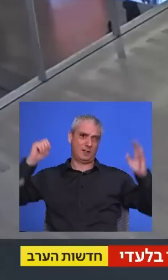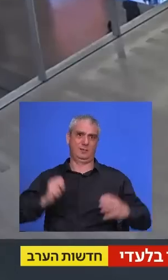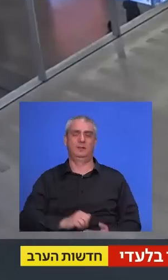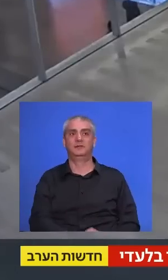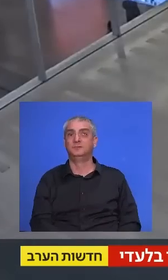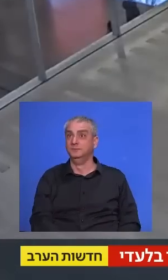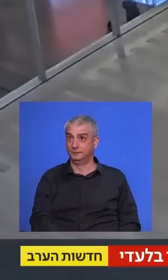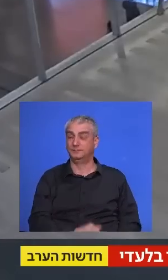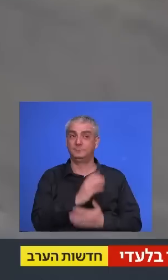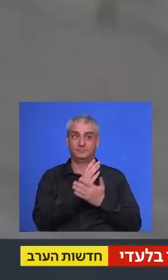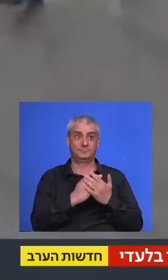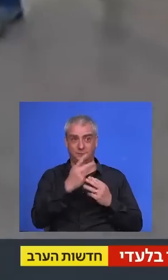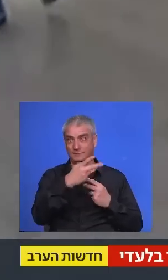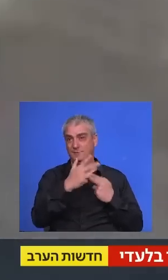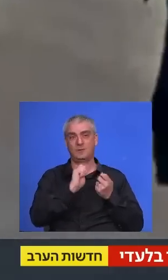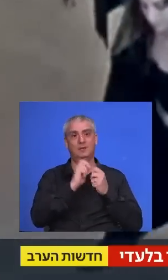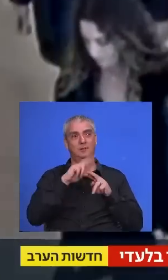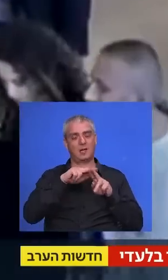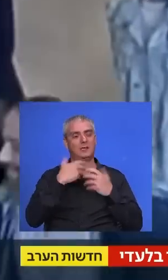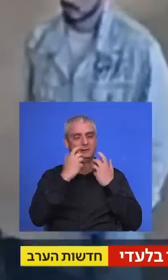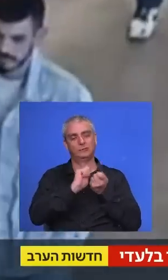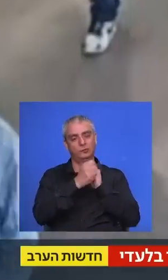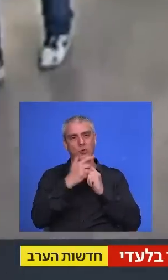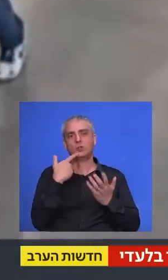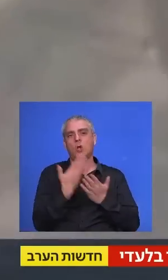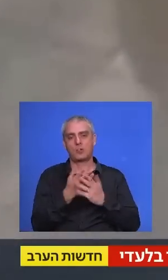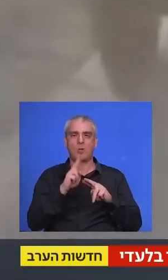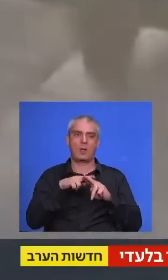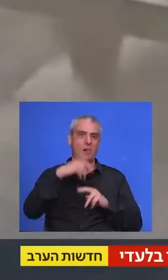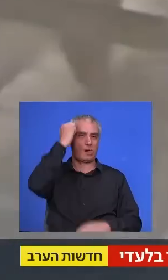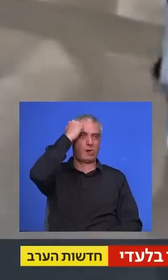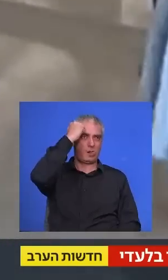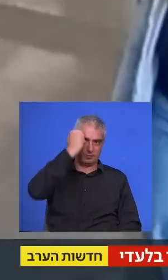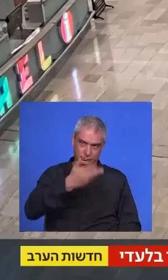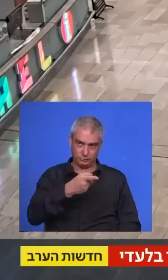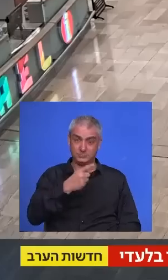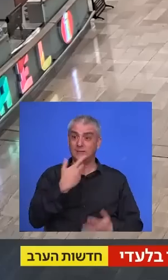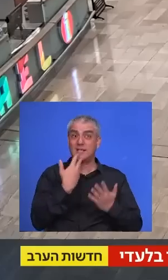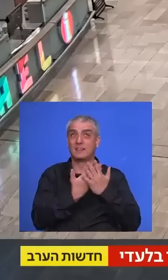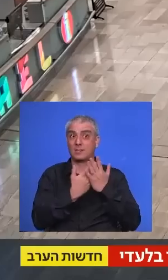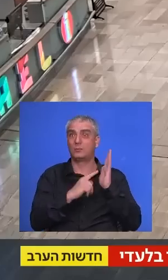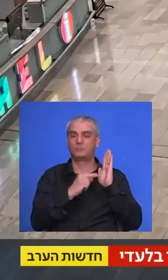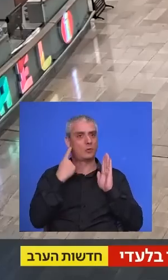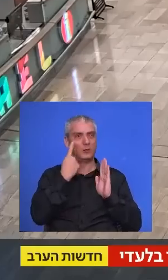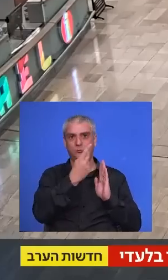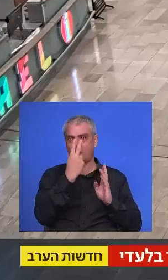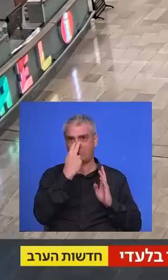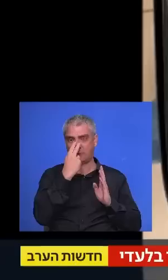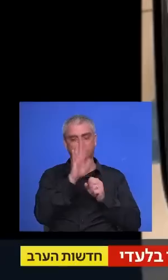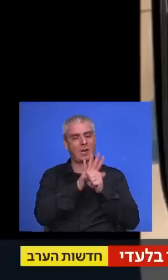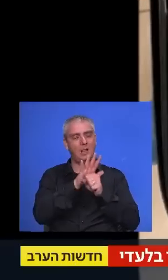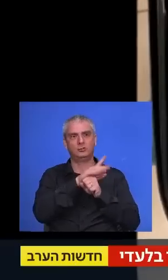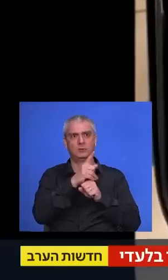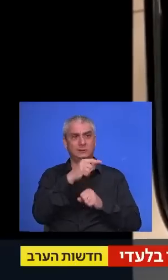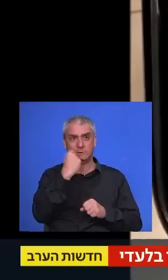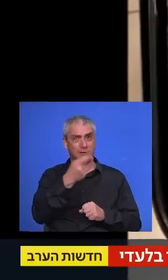מקצת הנאשמים ישנו בהמשך את גרסתם, יודו, אחר כך יחזרו בהם. בתיעוד הזה אפשר לשמוע אותם מנסים לשכנע כי סם